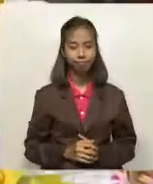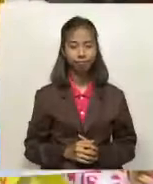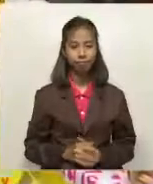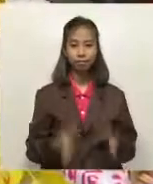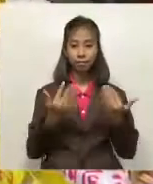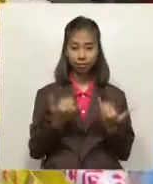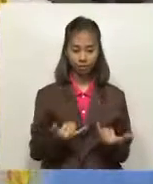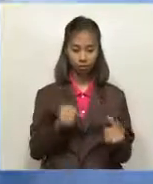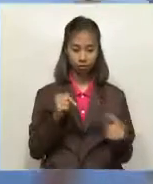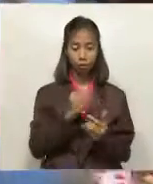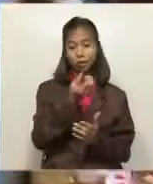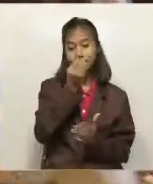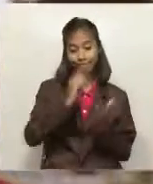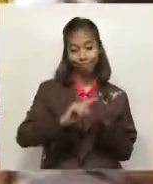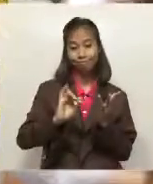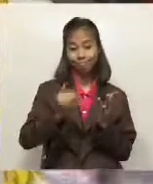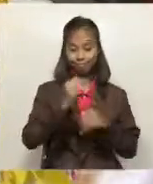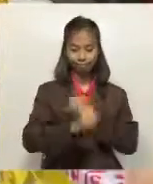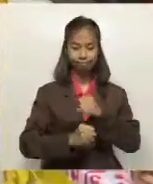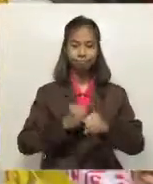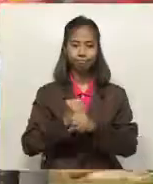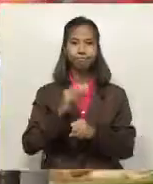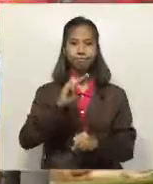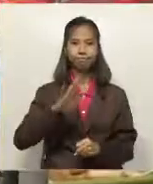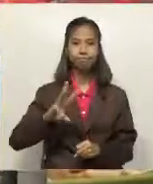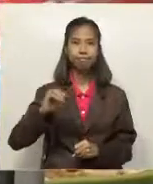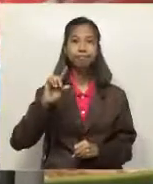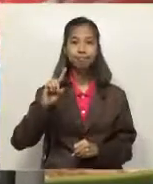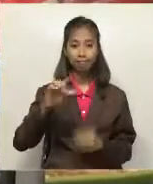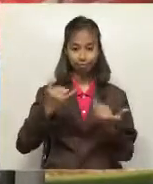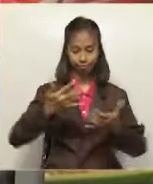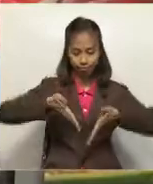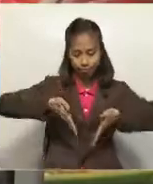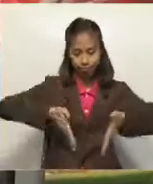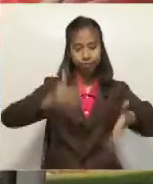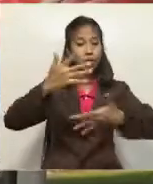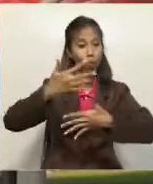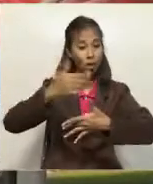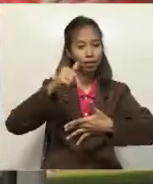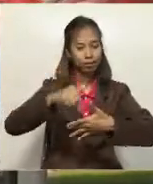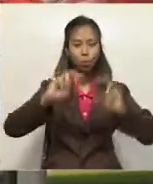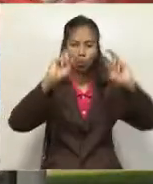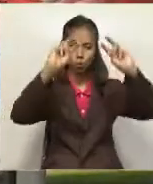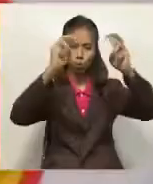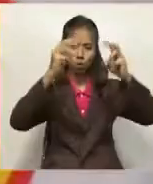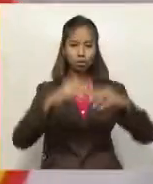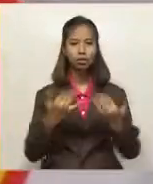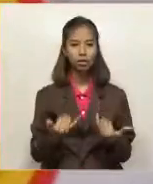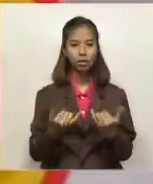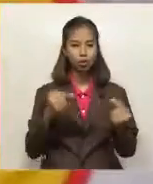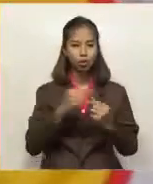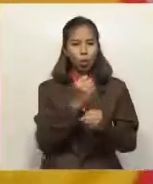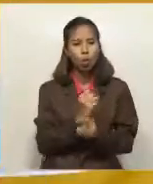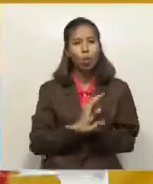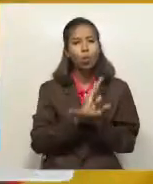สำหรับเทศกาลถือศีลกินเจประจำปี2561ที่ถนนเยาวราชภายใต้แนวคิดเบิกบุญฟ้า